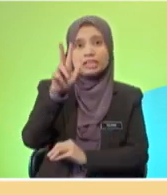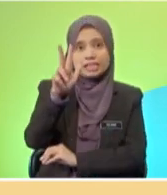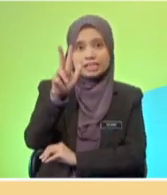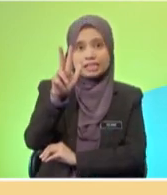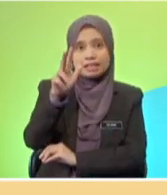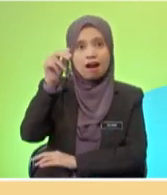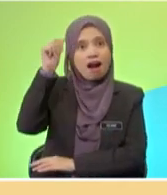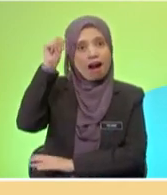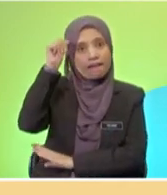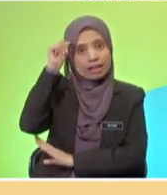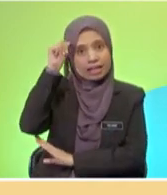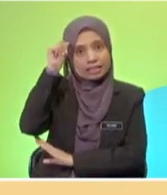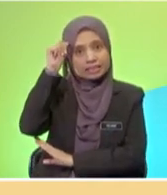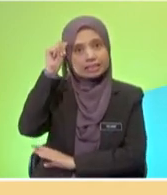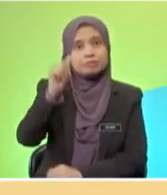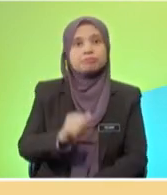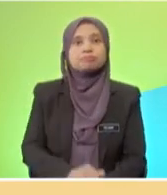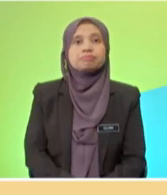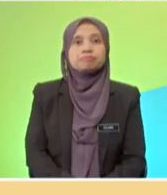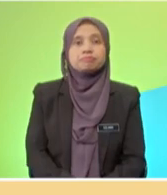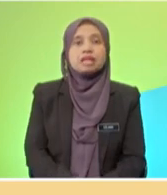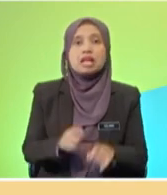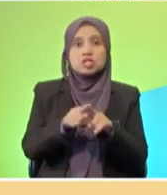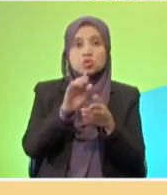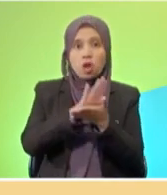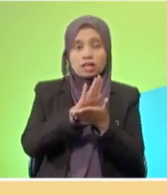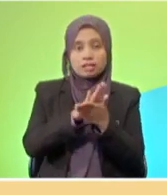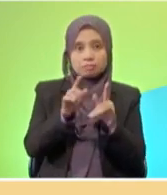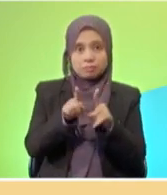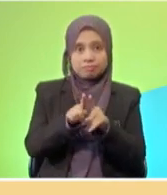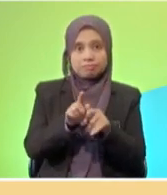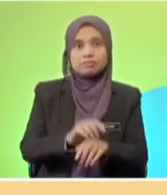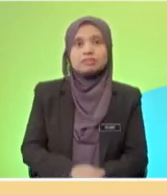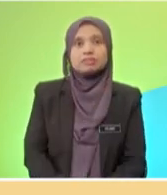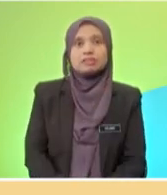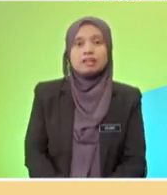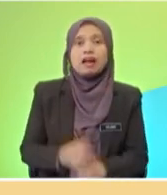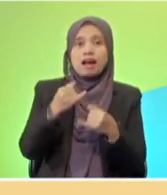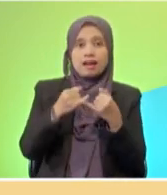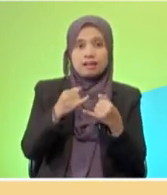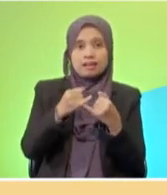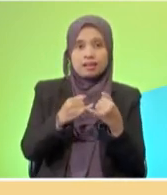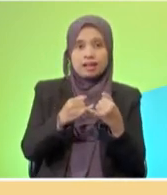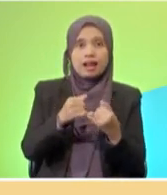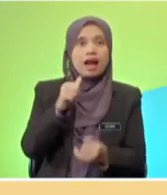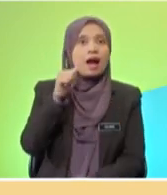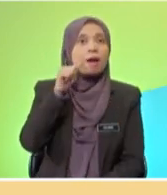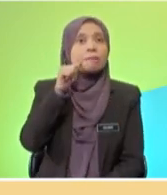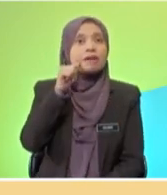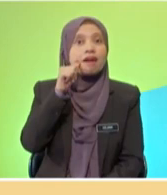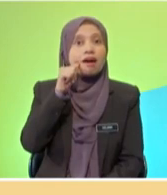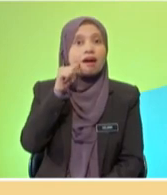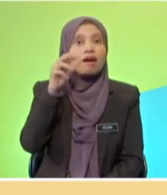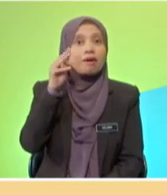Adik Arif Saifudin dari pdsg Putra Jaya Pesing 92 dan yang terakhir kita ada adik Amira badzilla